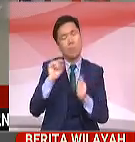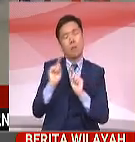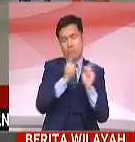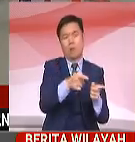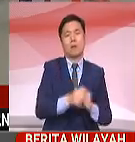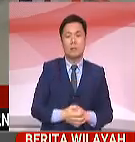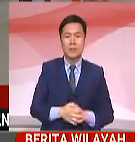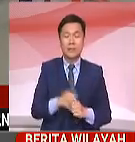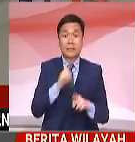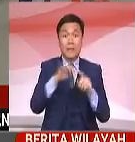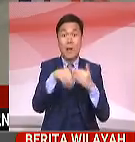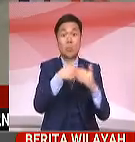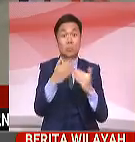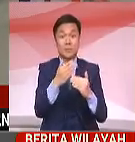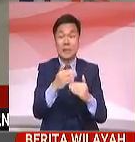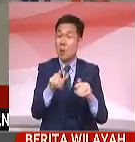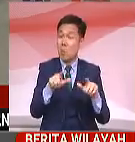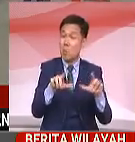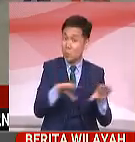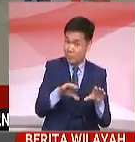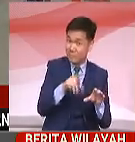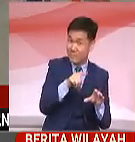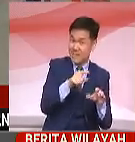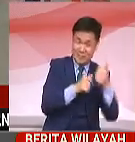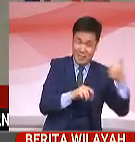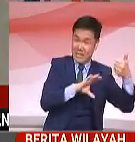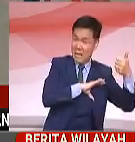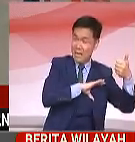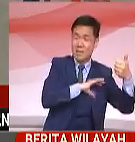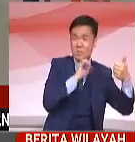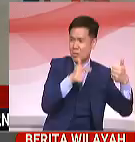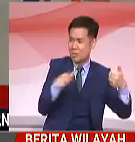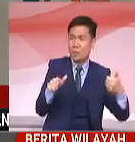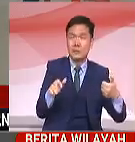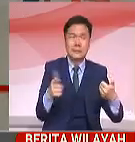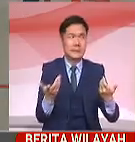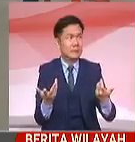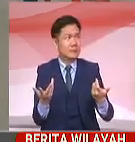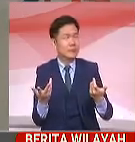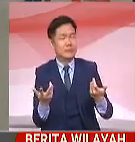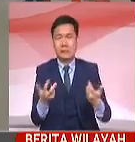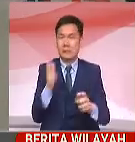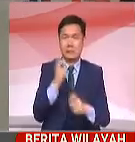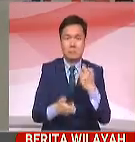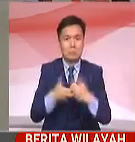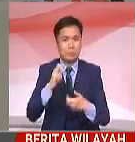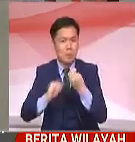sebarang penguatkuasaan oleh pihak berkuasa bukanlah untuk menyukarkan pergerakan namun demi keselamatan dan